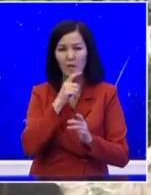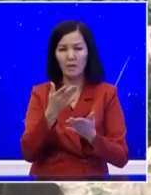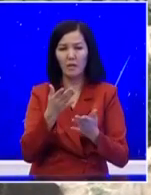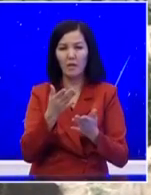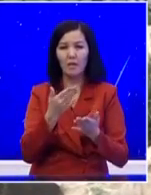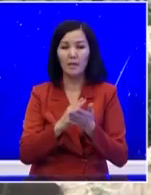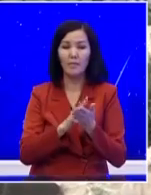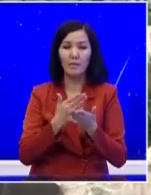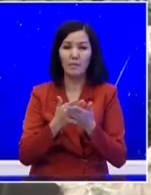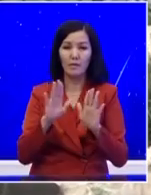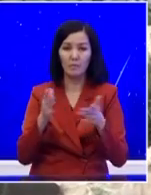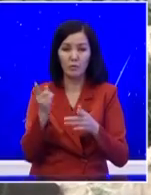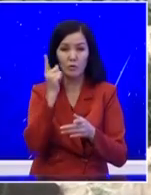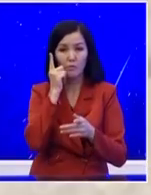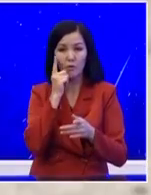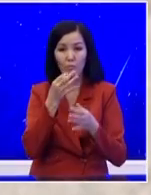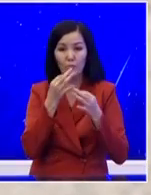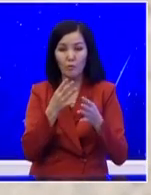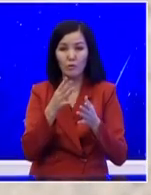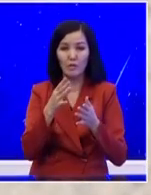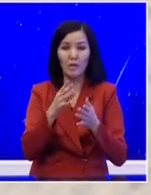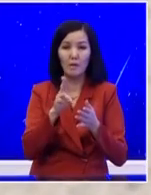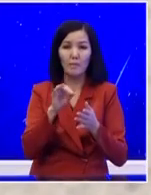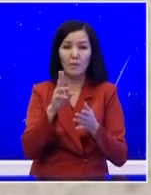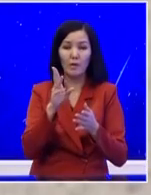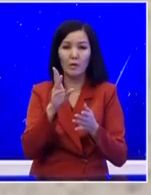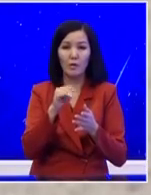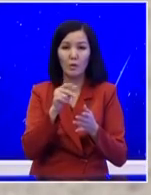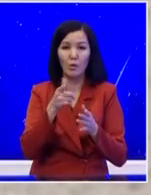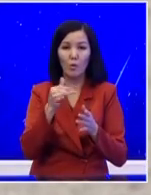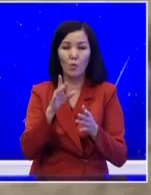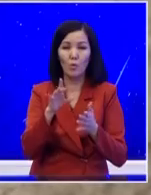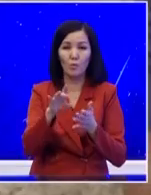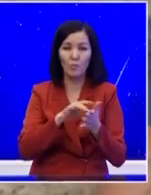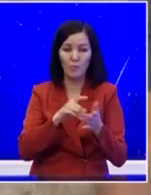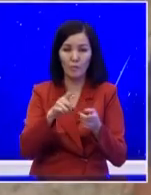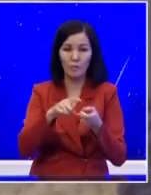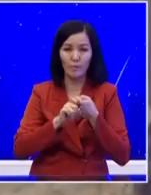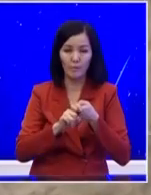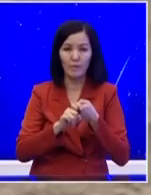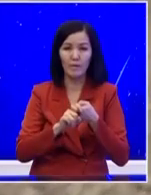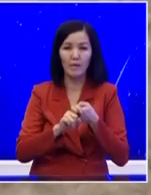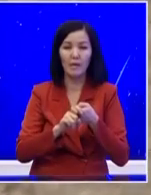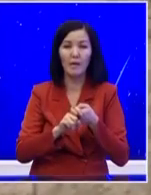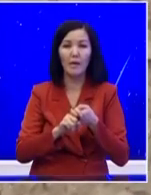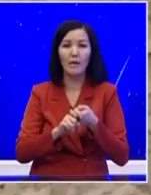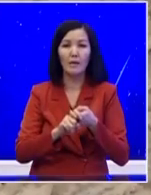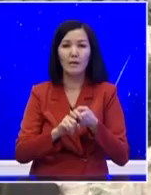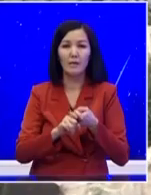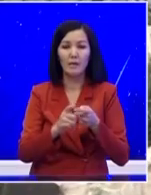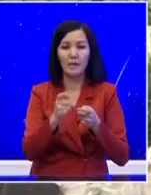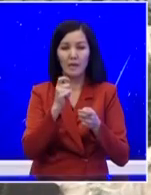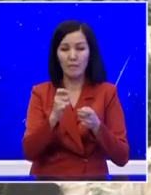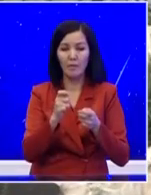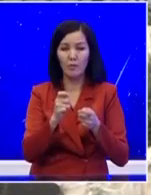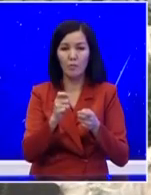В случае, если у вас смартфон, можно просто скачать приложение QR-код через Google Play или App Store. Затем активируете приложение и подводите камеру к табличке, и